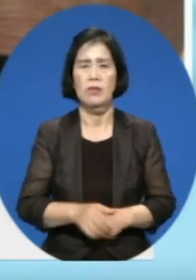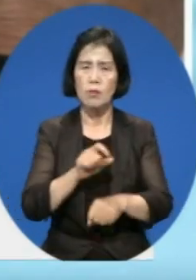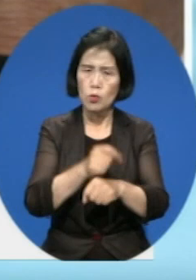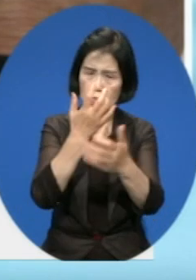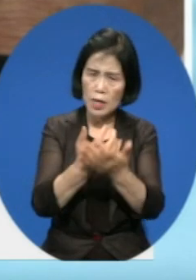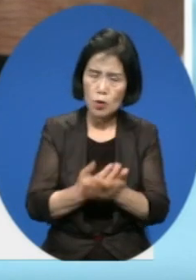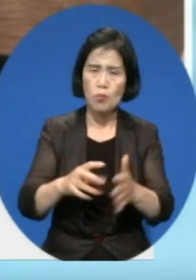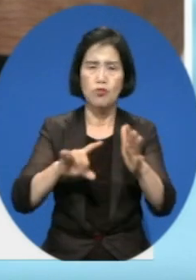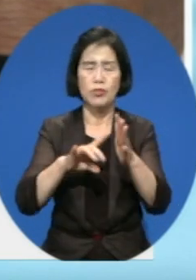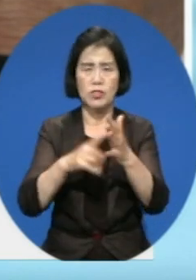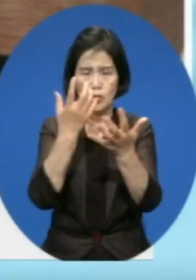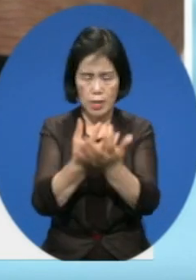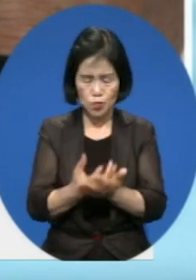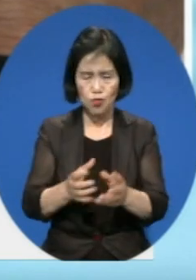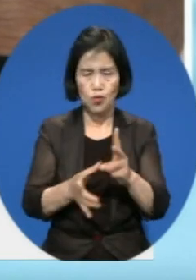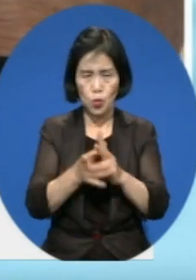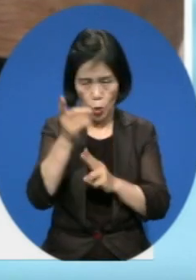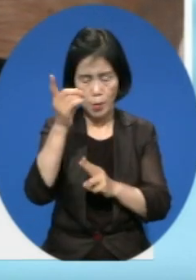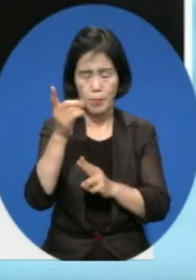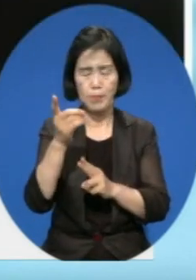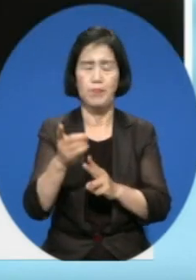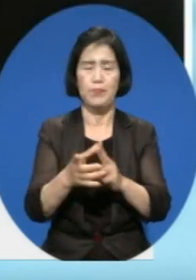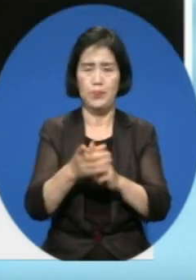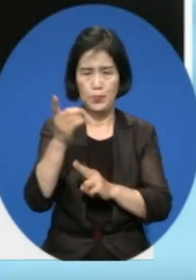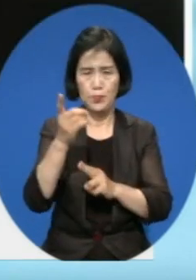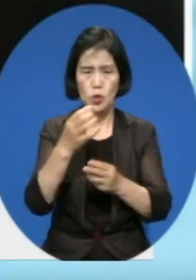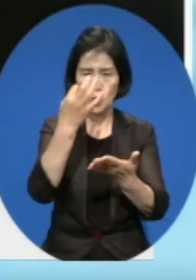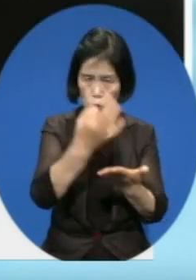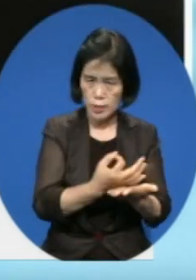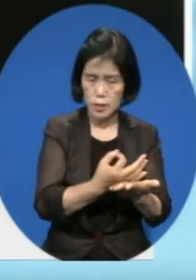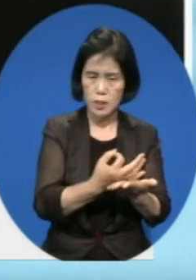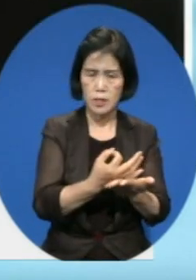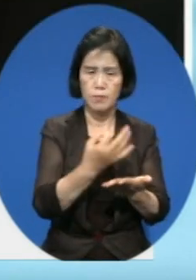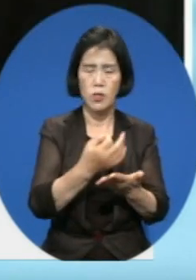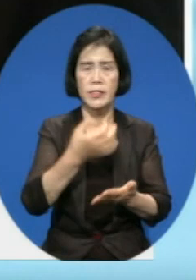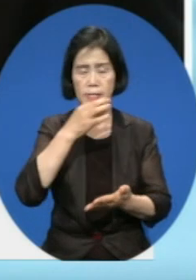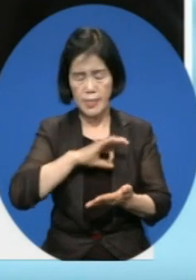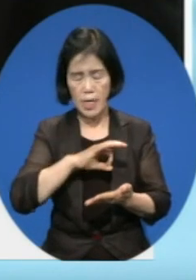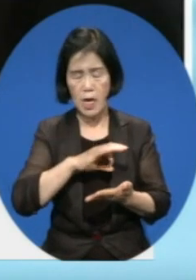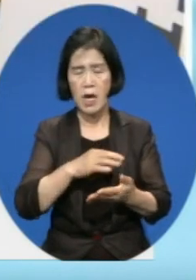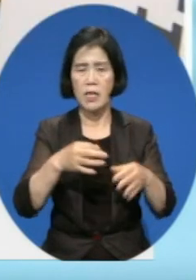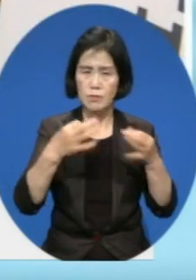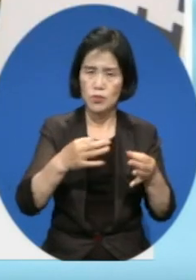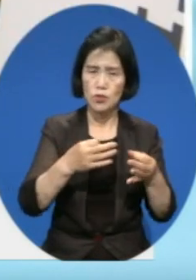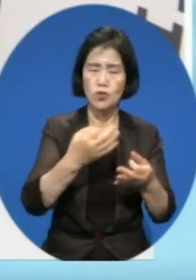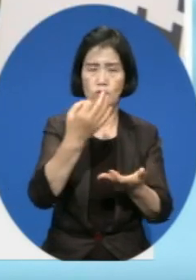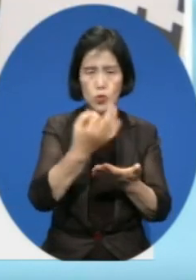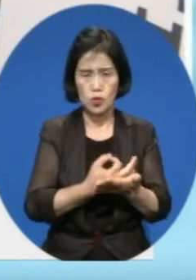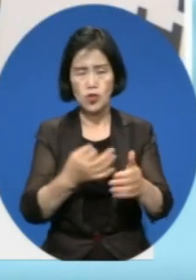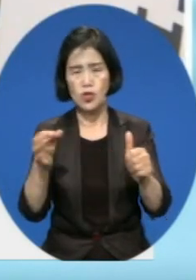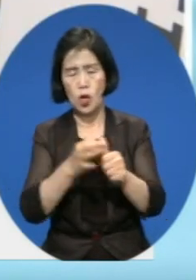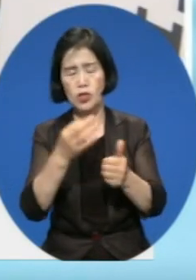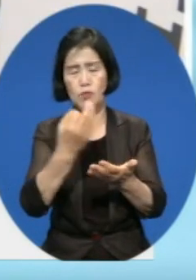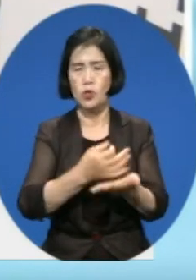아니면 국세청 자료를 좀 통합을 해가지고 뭐 소득이면 소득 거기에는 뭐 이자 소득도 금융 소득도 있을 거고요. 연금도 네. 있을 거고요.